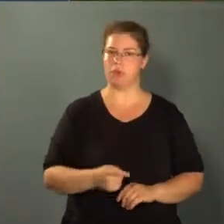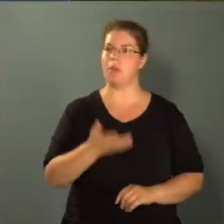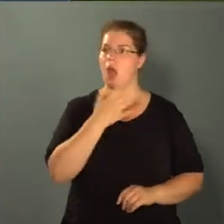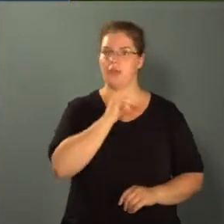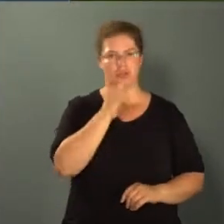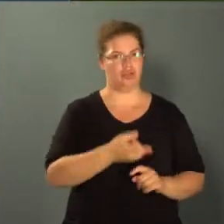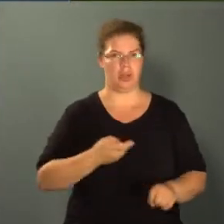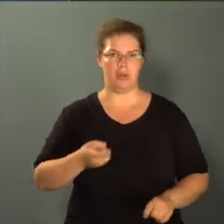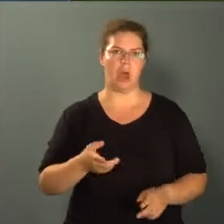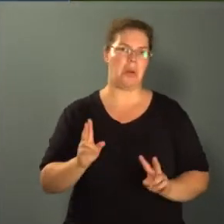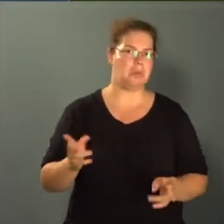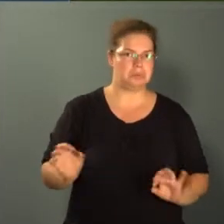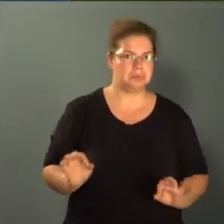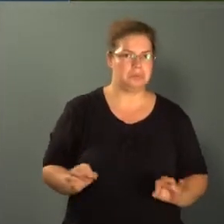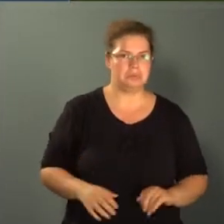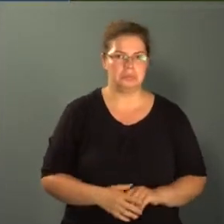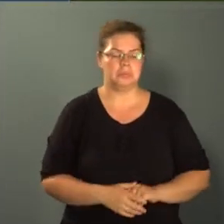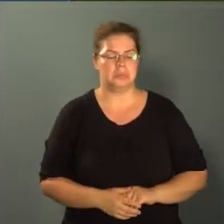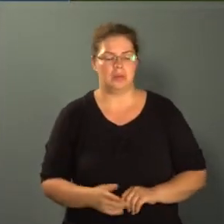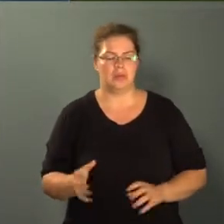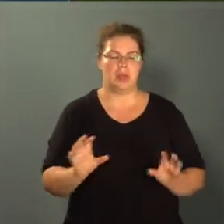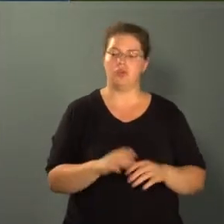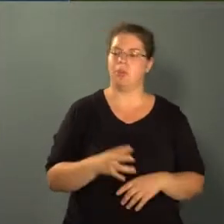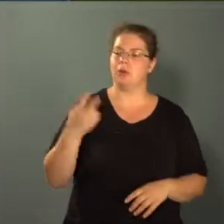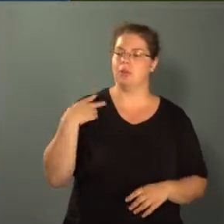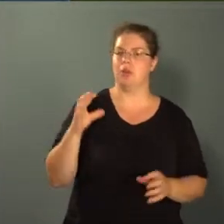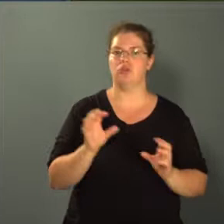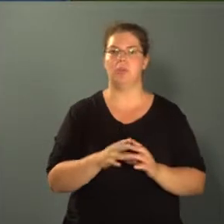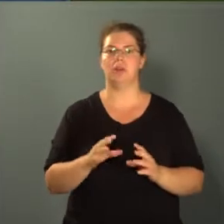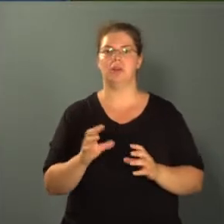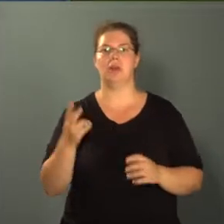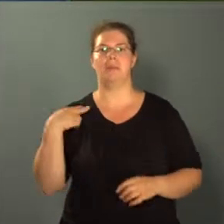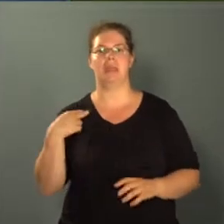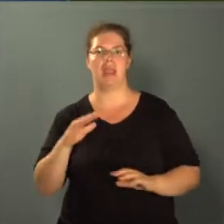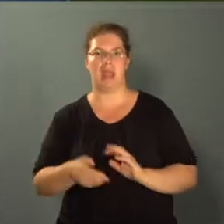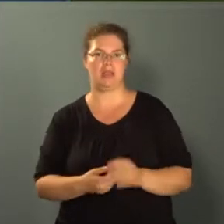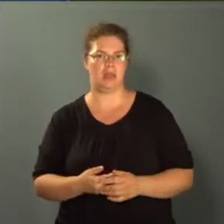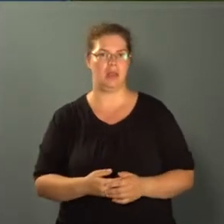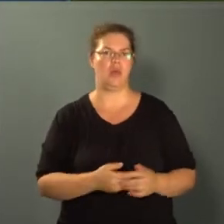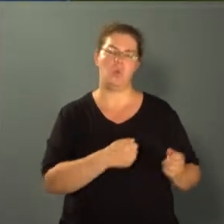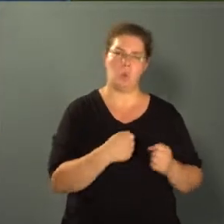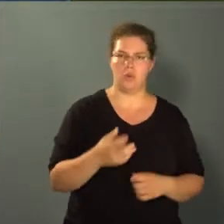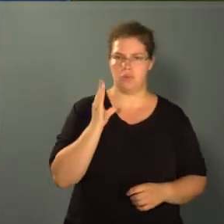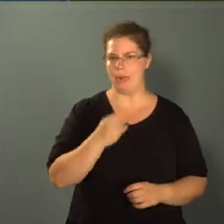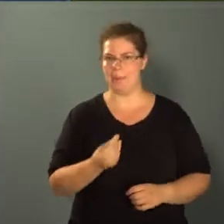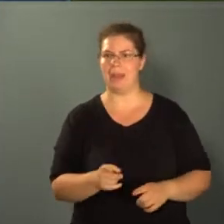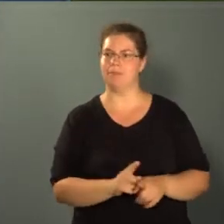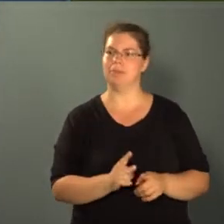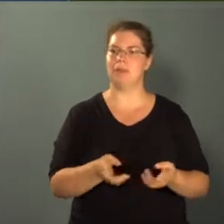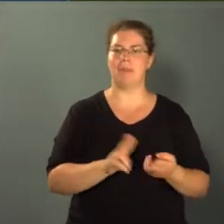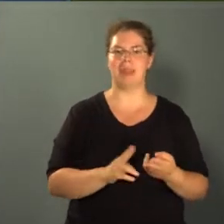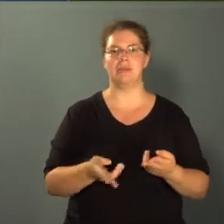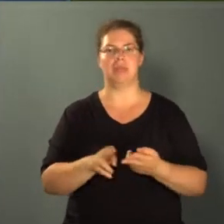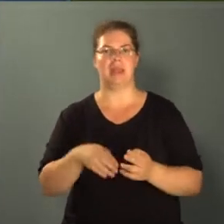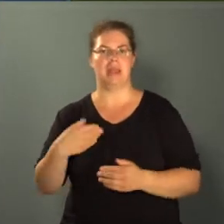akkor mindenképp. Tehát egy Gyömbérhuszák, akik a csapatkapitány és csapatkapitány helyettesek, mindenképp húzó emberek,